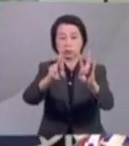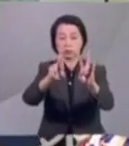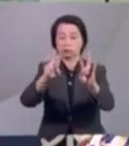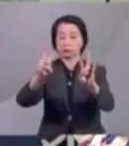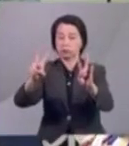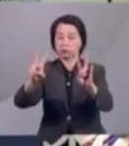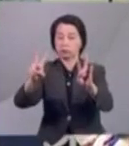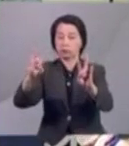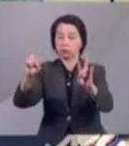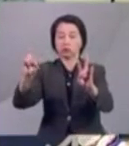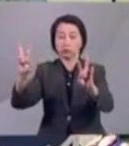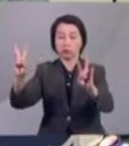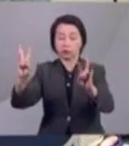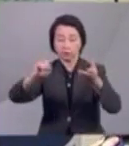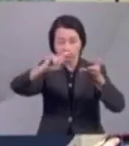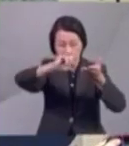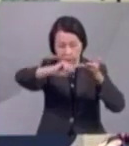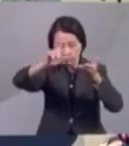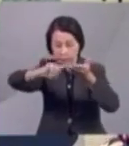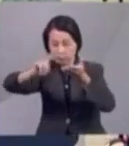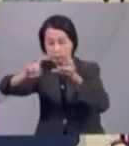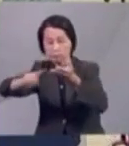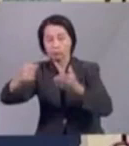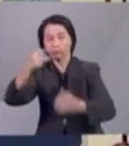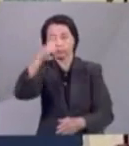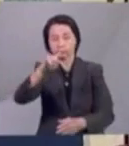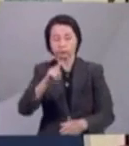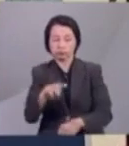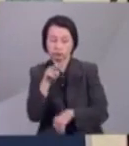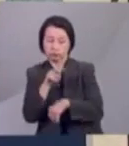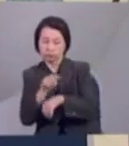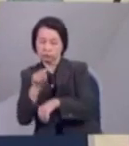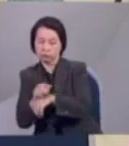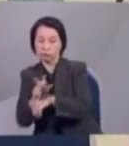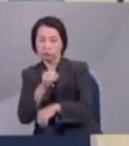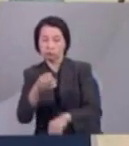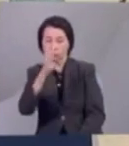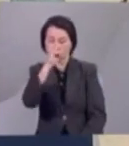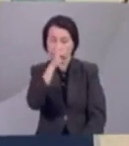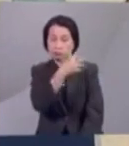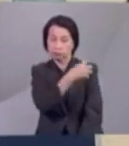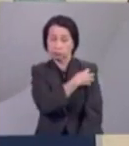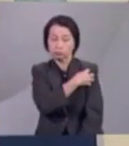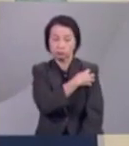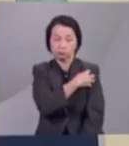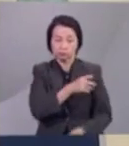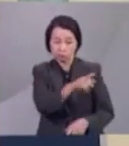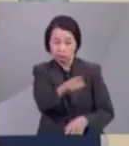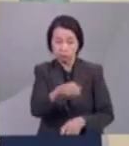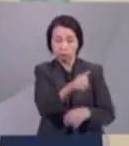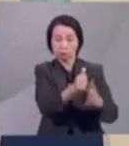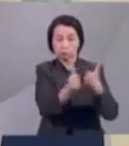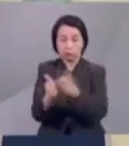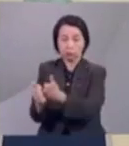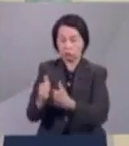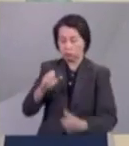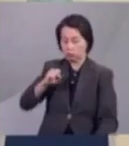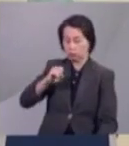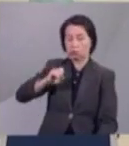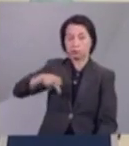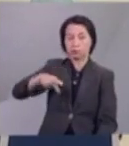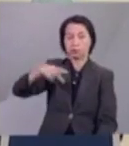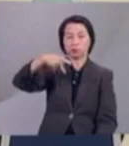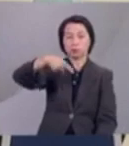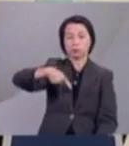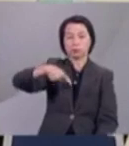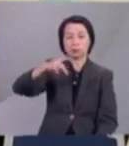73,206 pemeriksaan bagi memantau dan menguatkuasakan pematuhan SOP